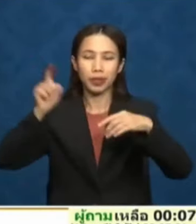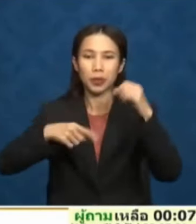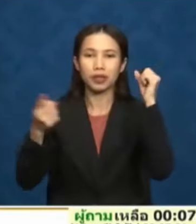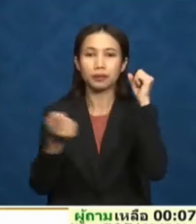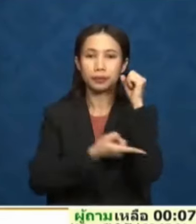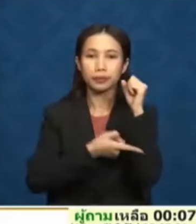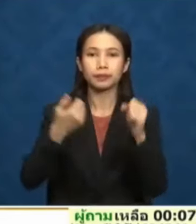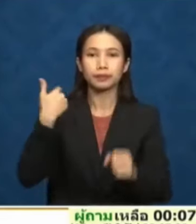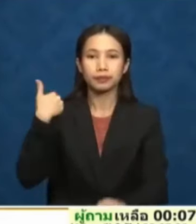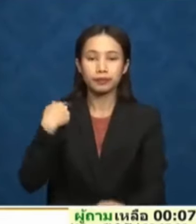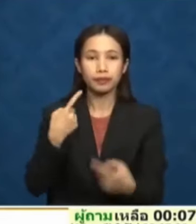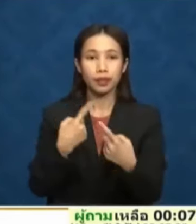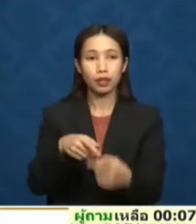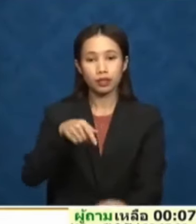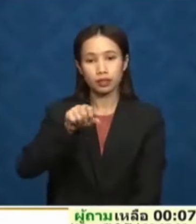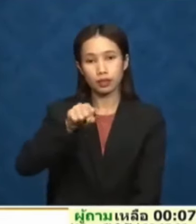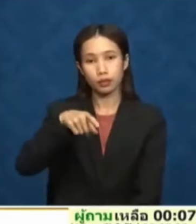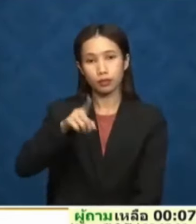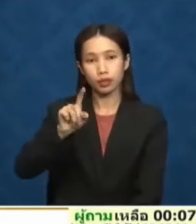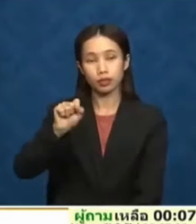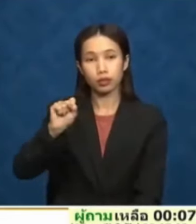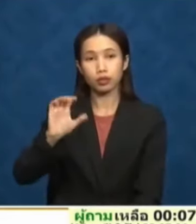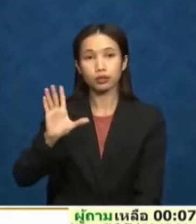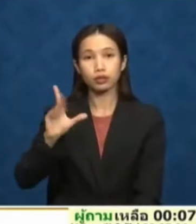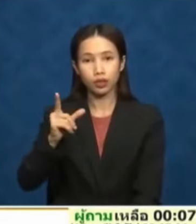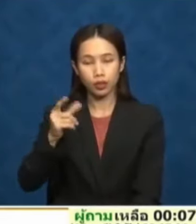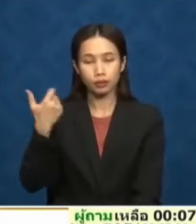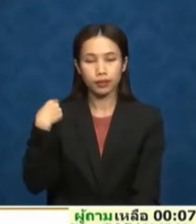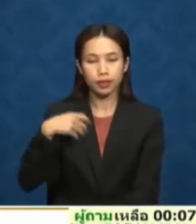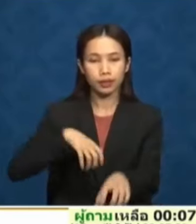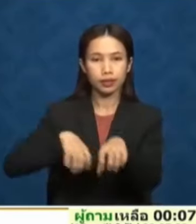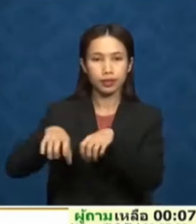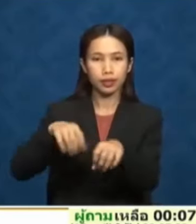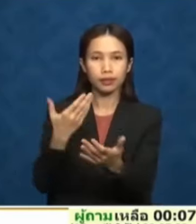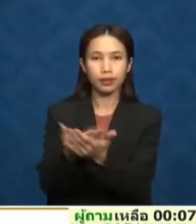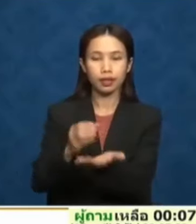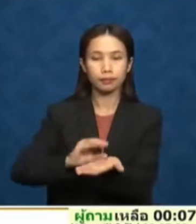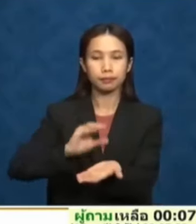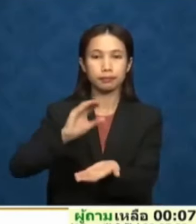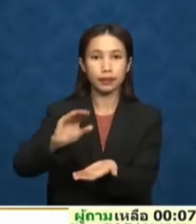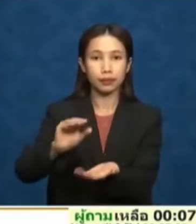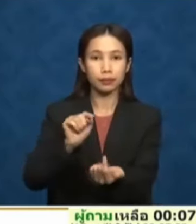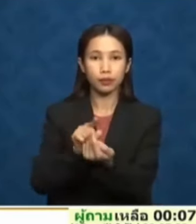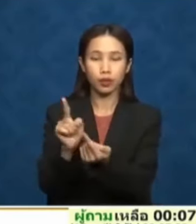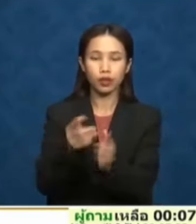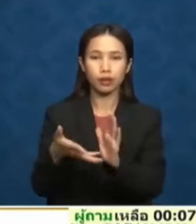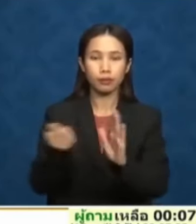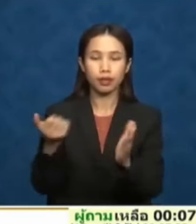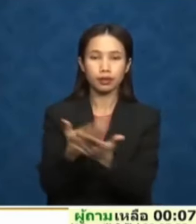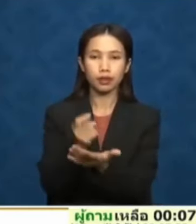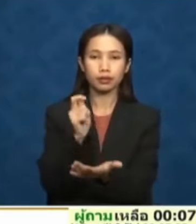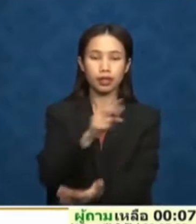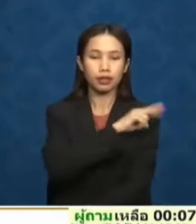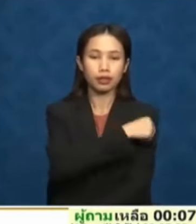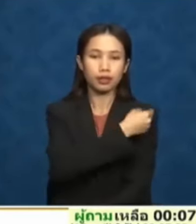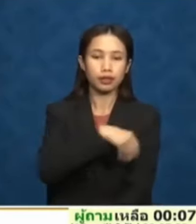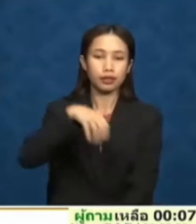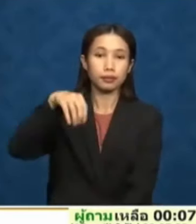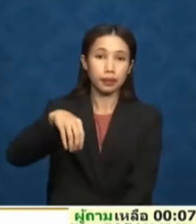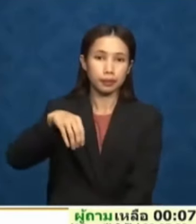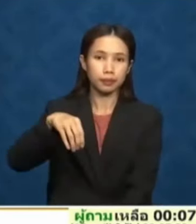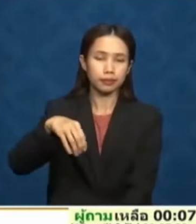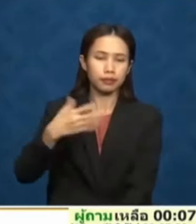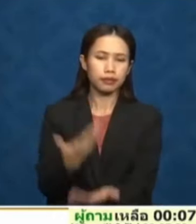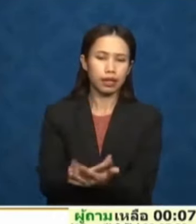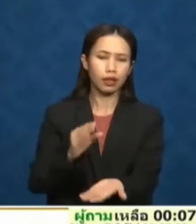ด้วยและสปสชค่ะก็ยังคงจัดสรรวงเงินงบประมาณในการเบิกจ่ายให้กับคลินิกชุมชนอบอุ่น